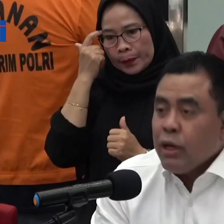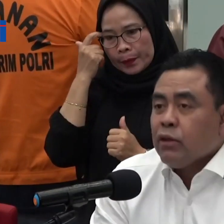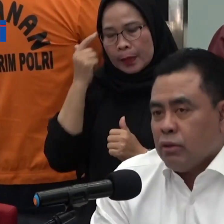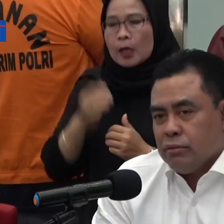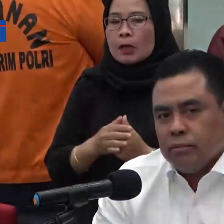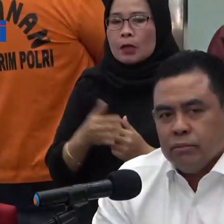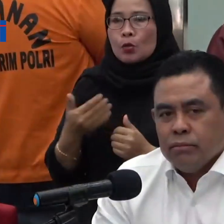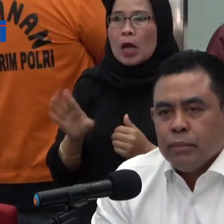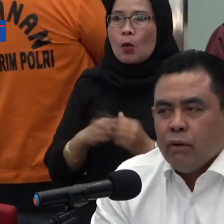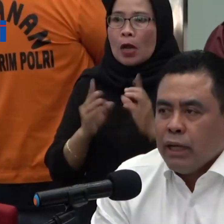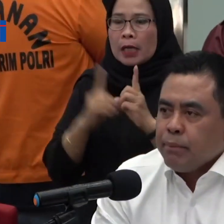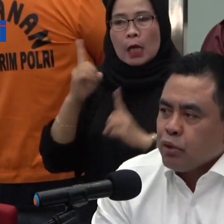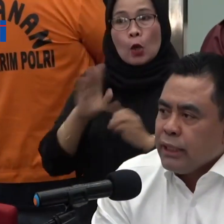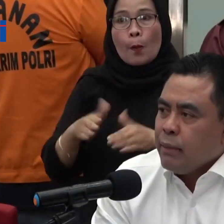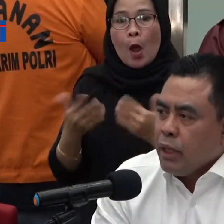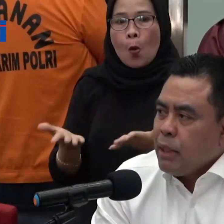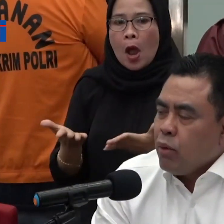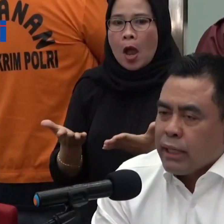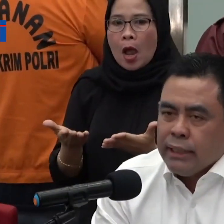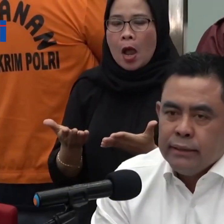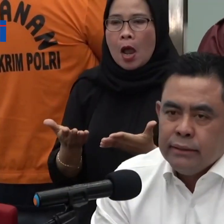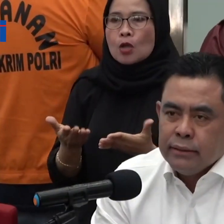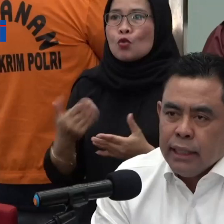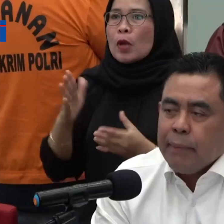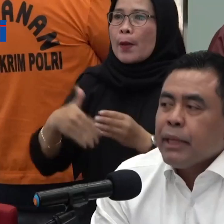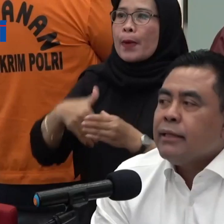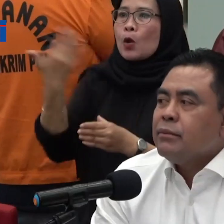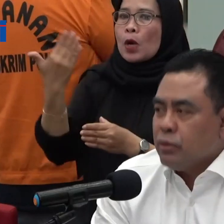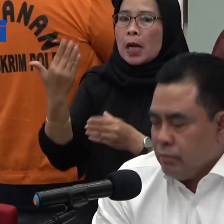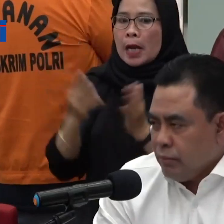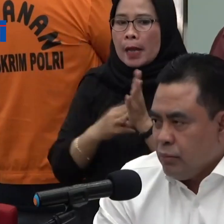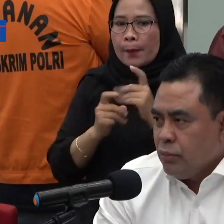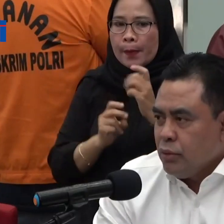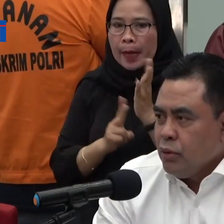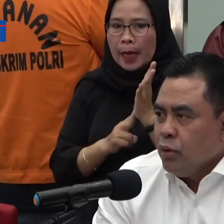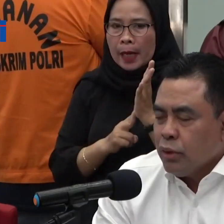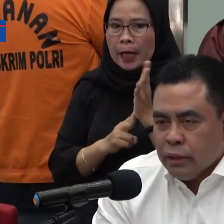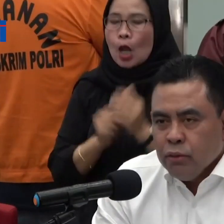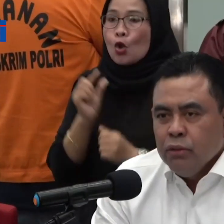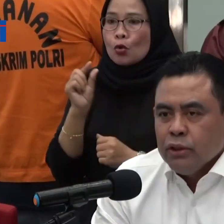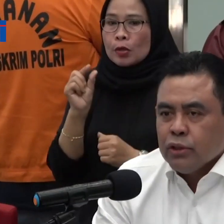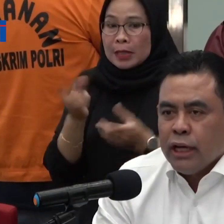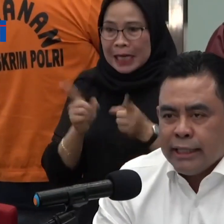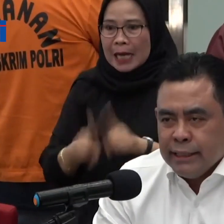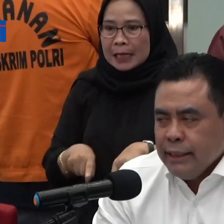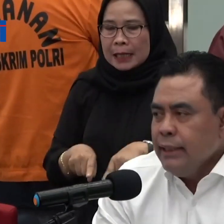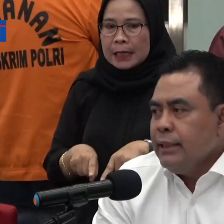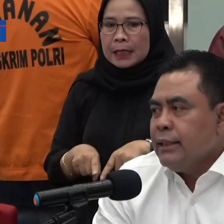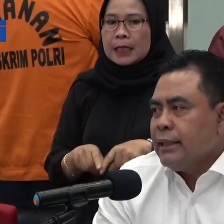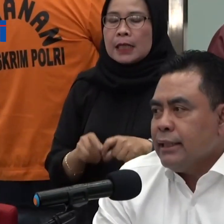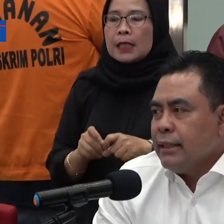oleh regulator bahwa perusahaan tidak boleh mengeluarkan MTN tersebut. Untuk itu saudara HS